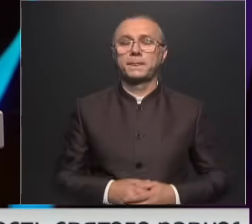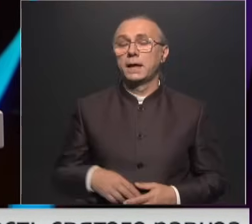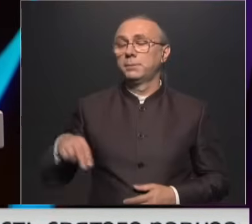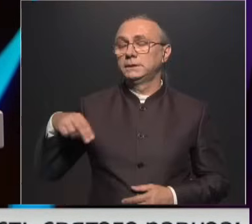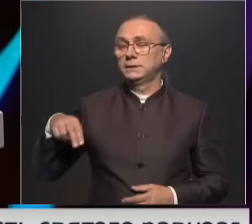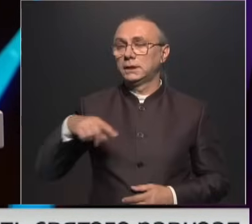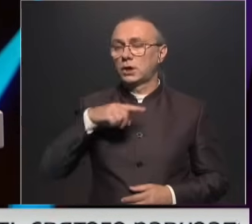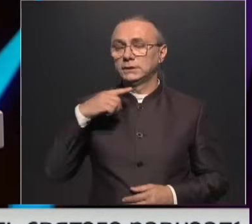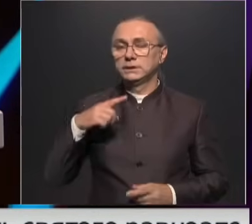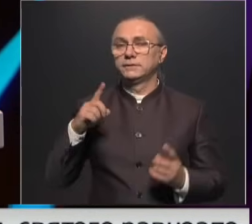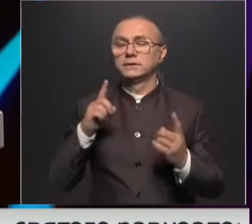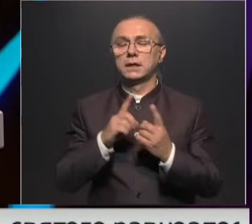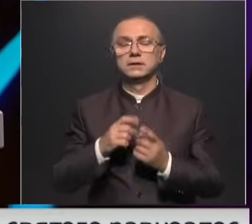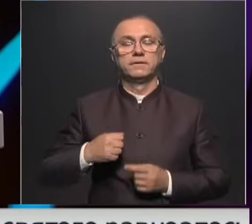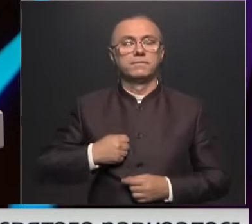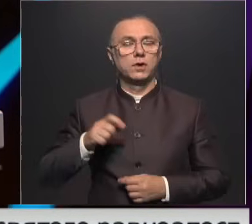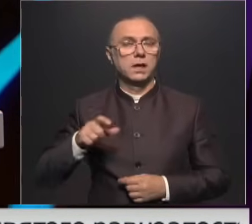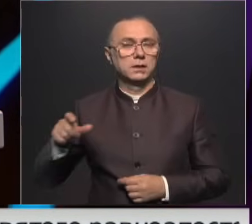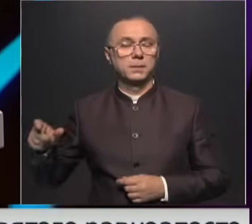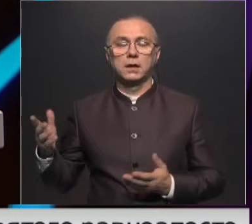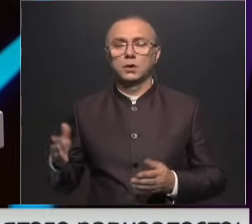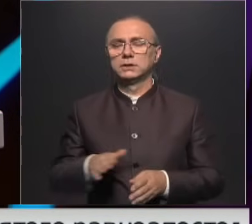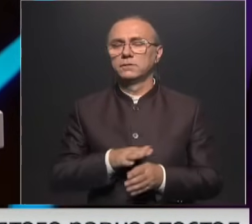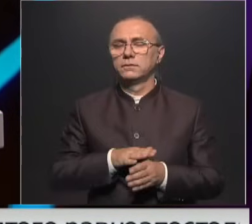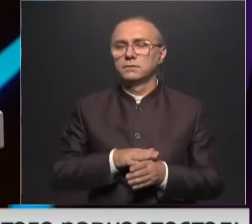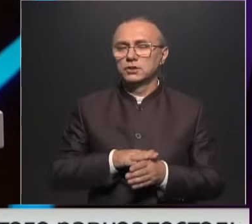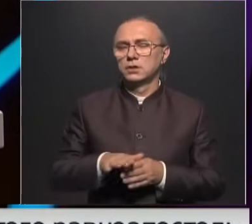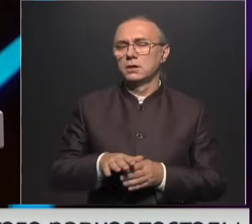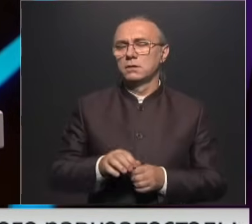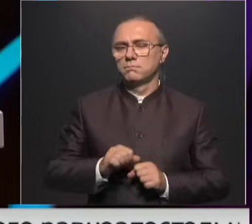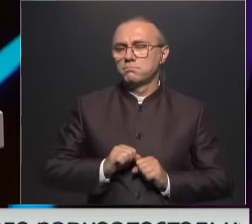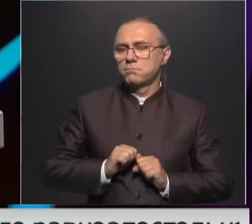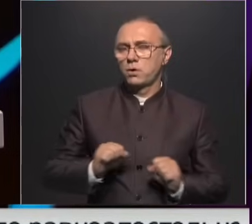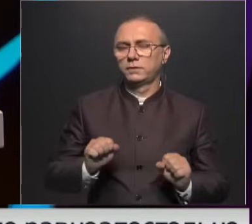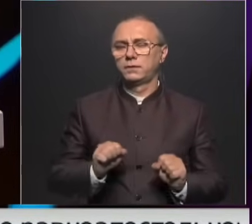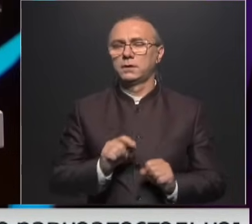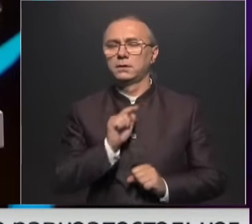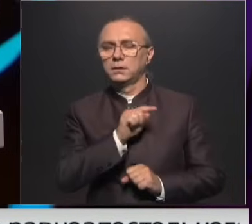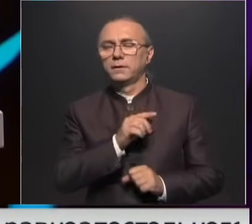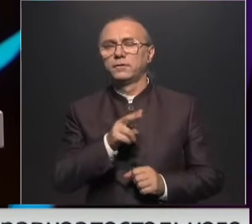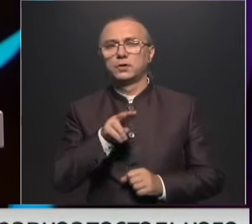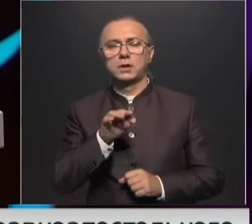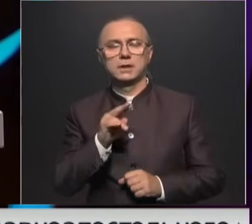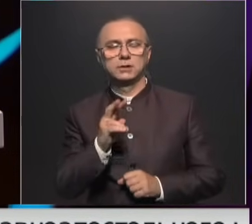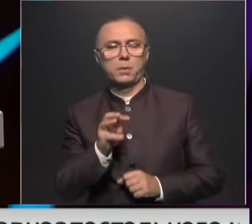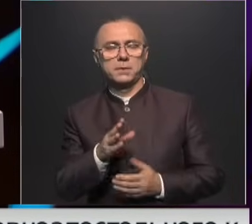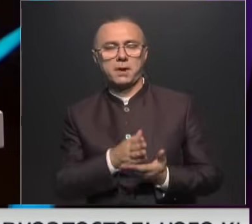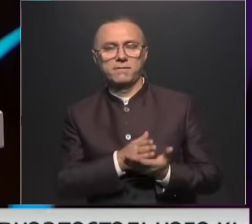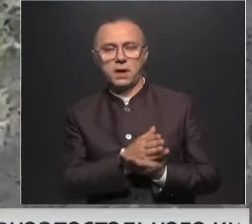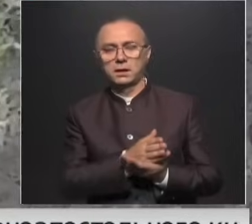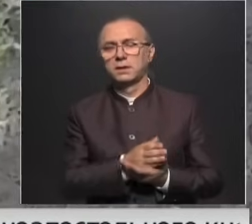Президент России встретился с военнослужащими, которые совершили боевой подвиг на южно-донецком направлении специальной военной